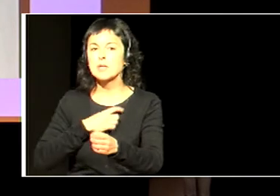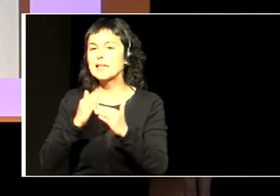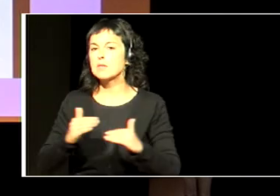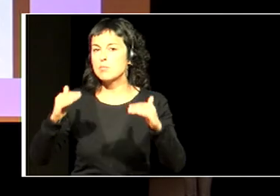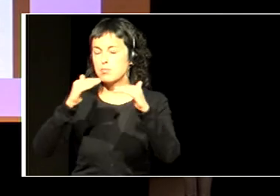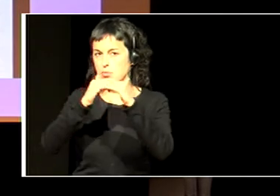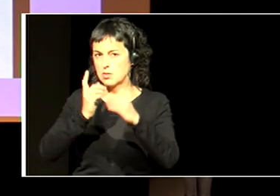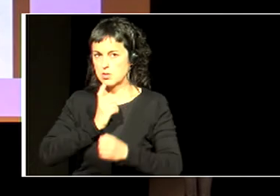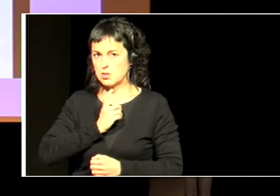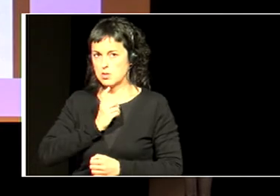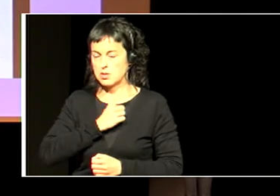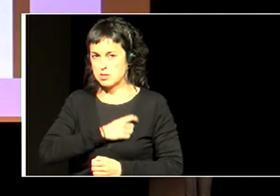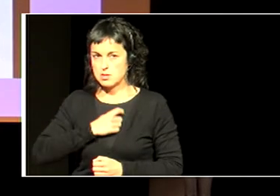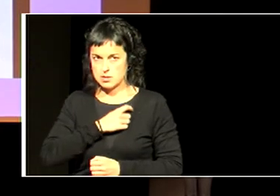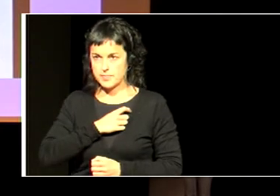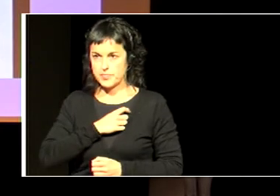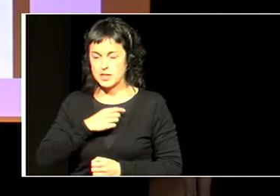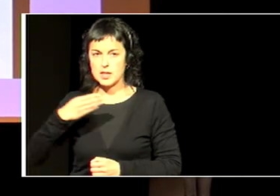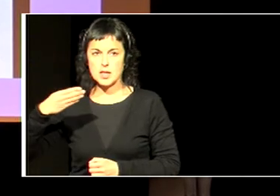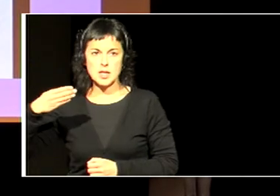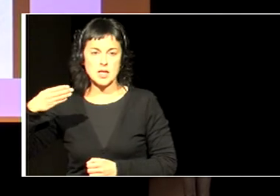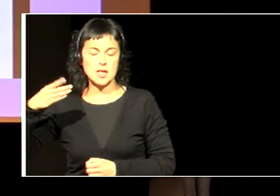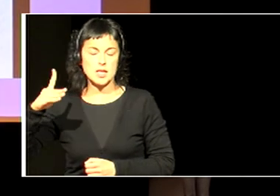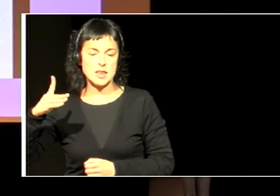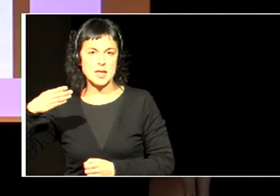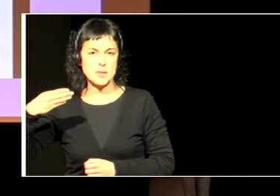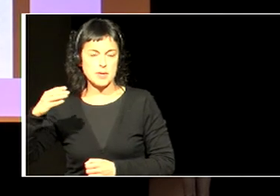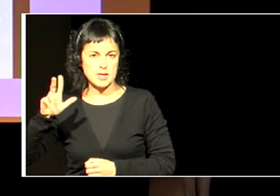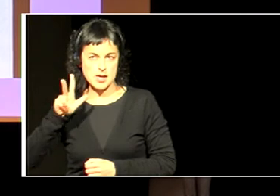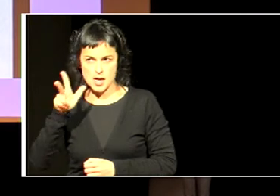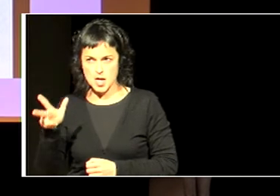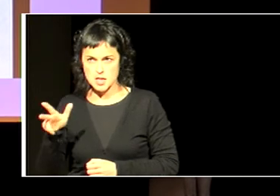batzordean, eta debeatzen daude, aurten daude